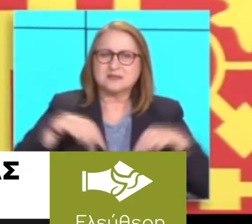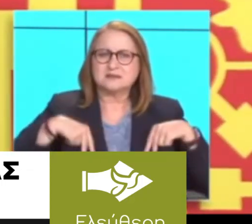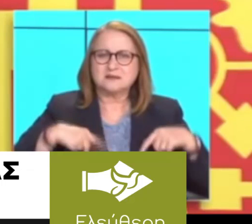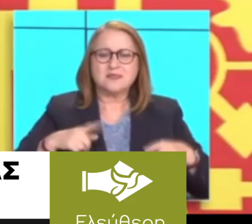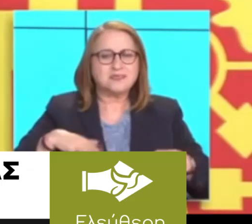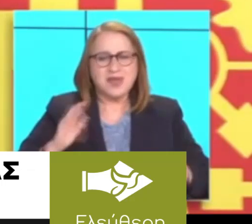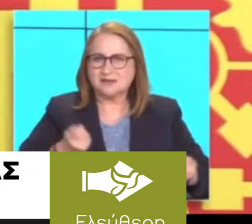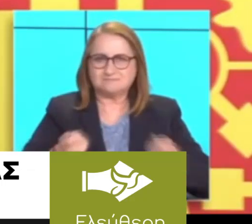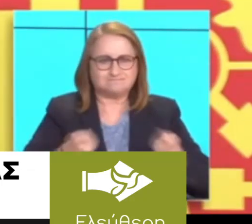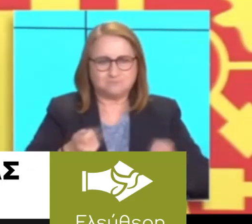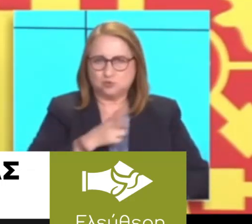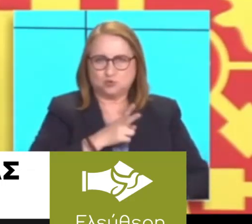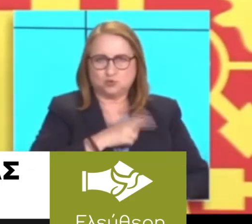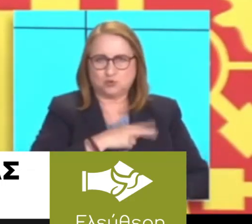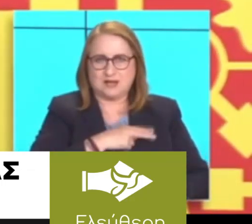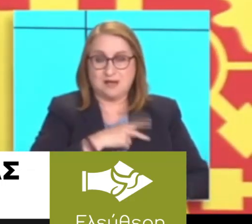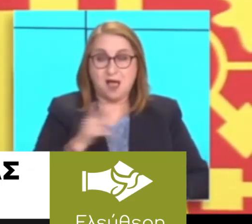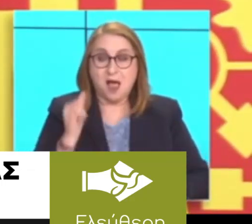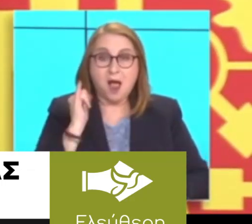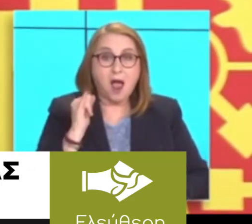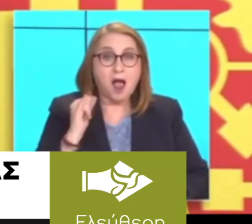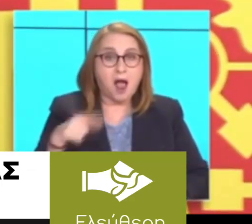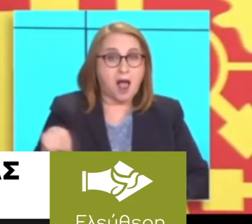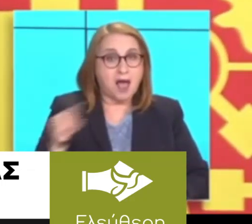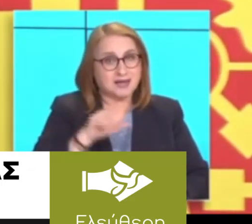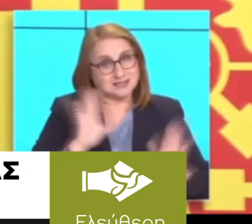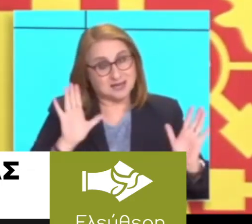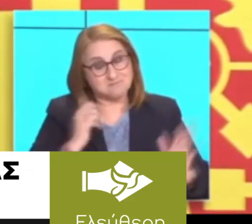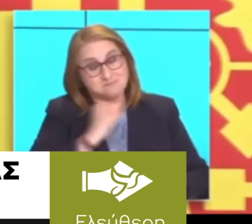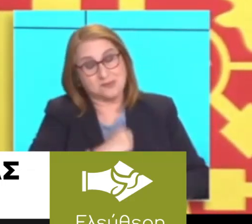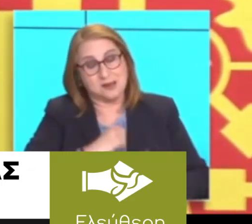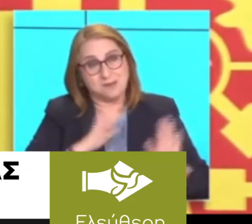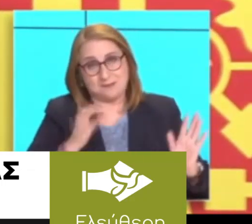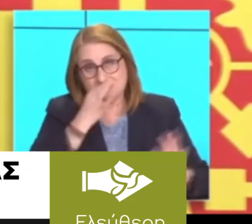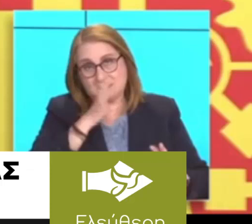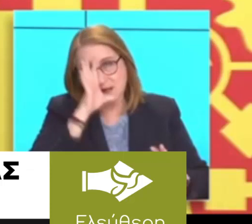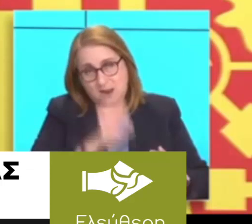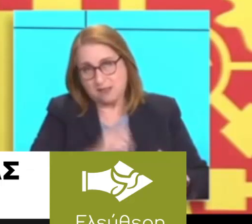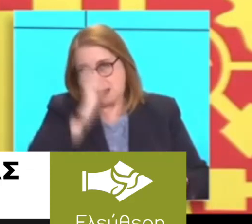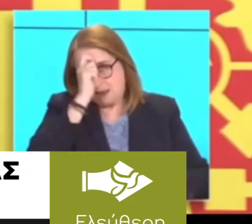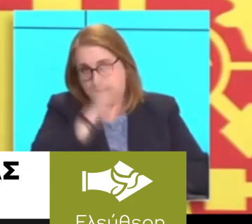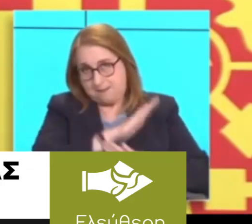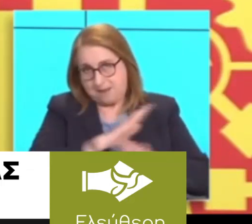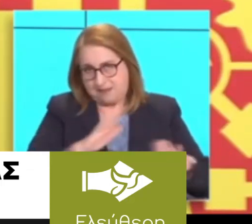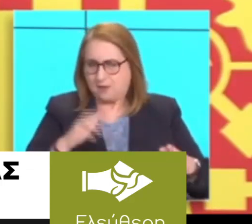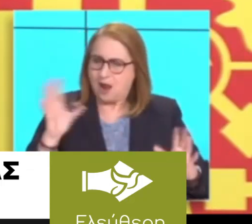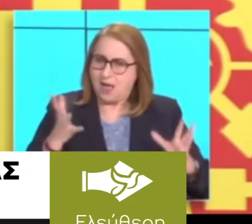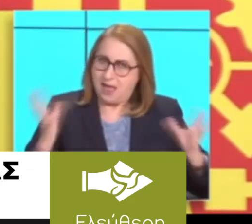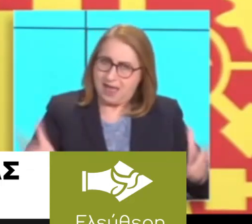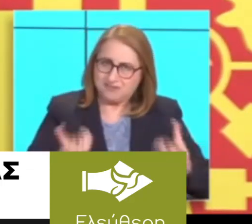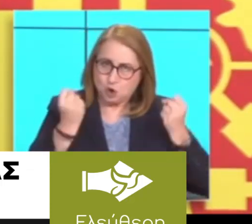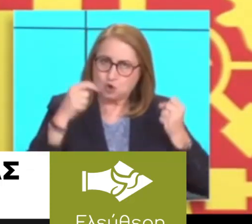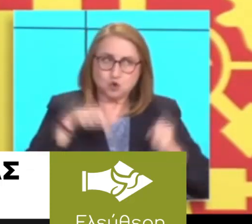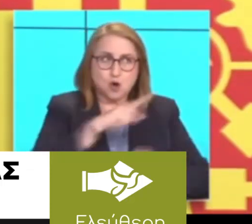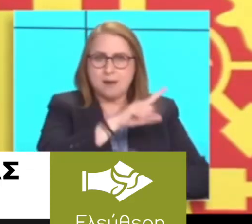έκαναν καλά την δουλειά τους. Πιστεύω ότι έχουμε στη διάθεσή μας ένα νομικό προστάσιο για να διορθώσουμε αυτό το